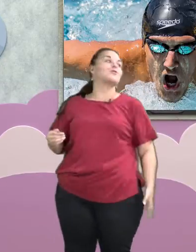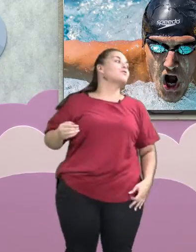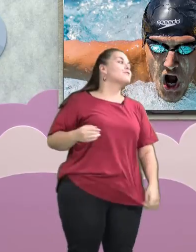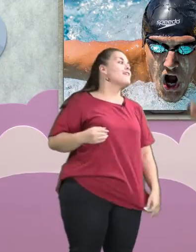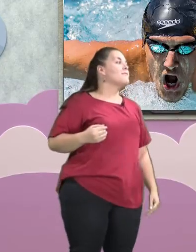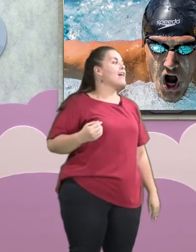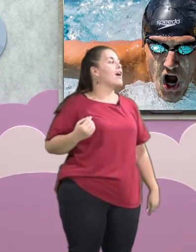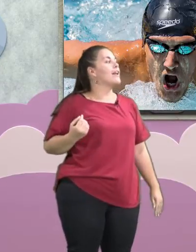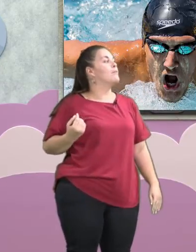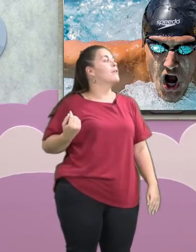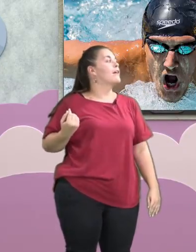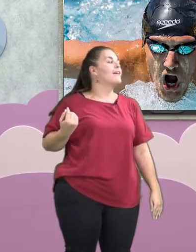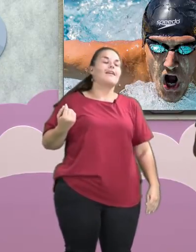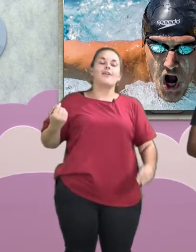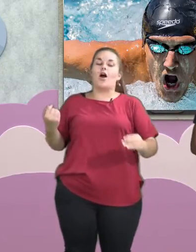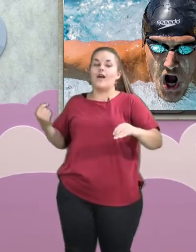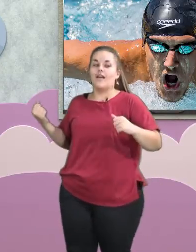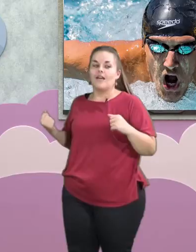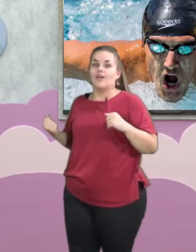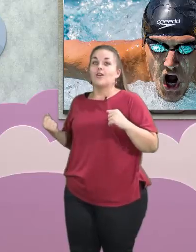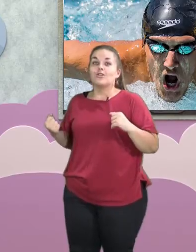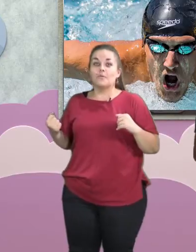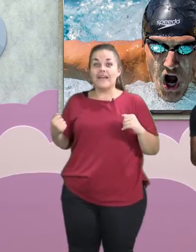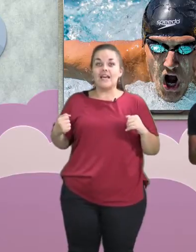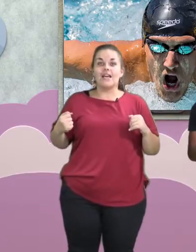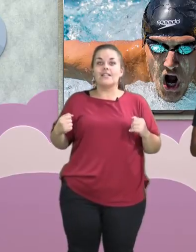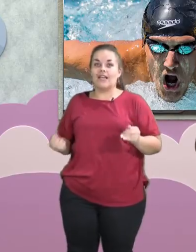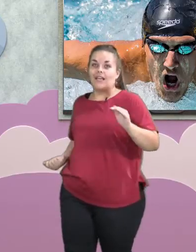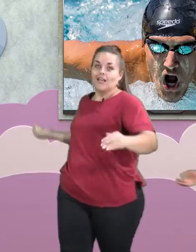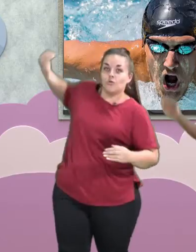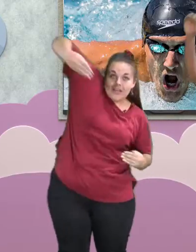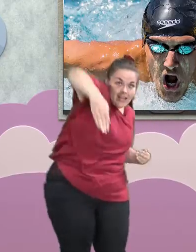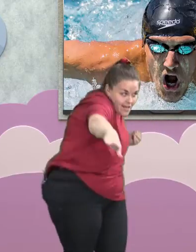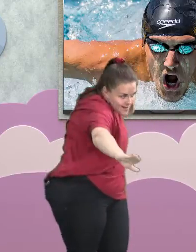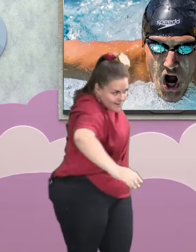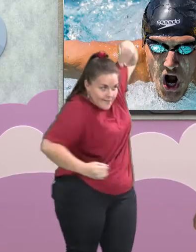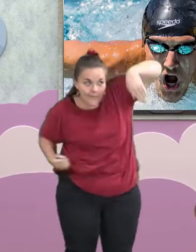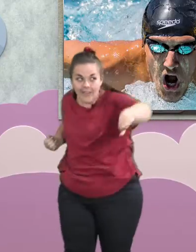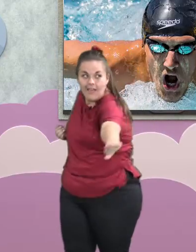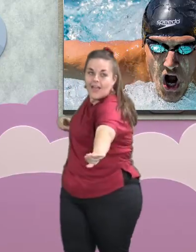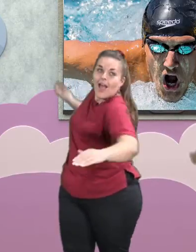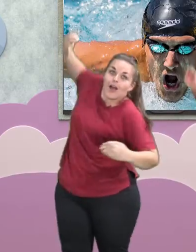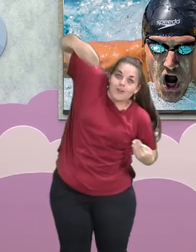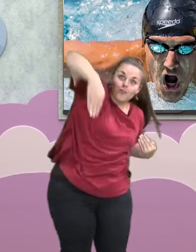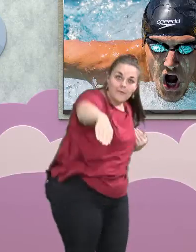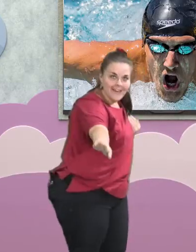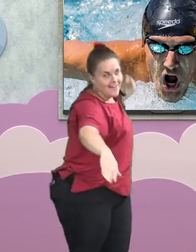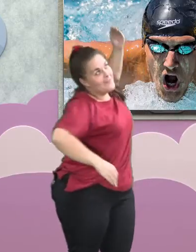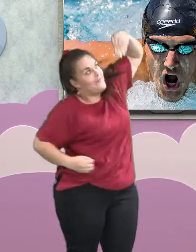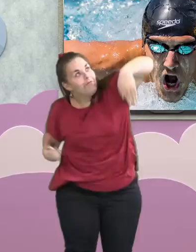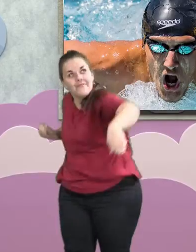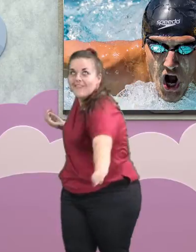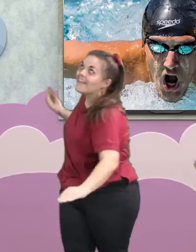So doen ons 5 met elke arm. Ja. Okay? 1, 2, 3. So 1,